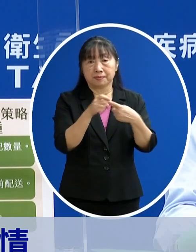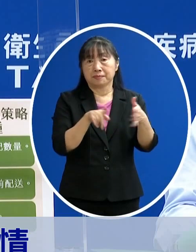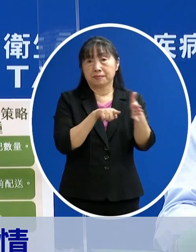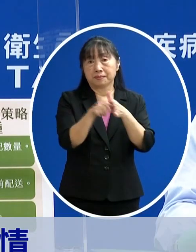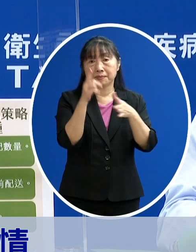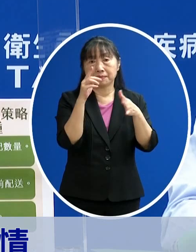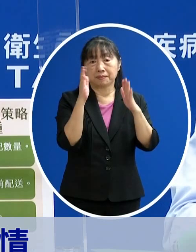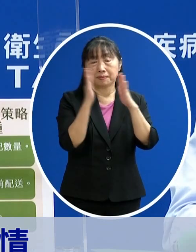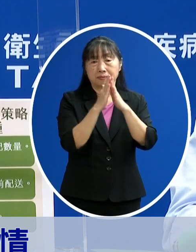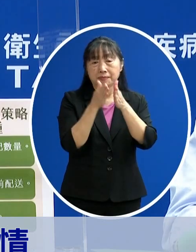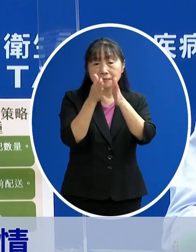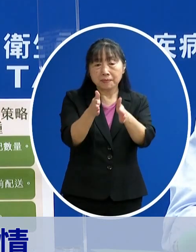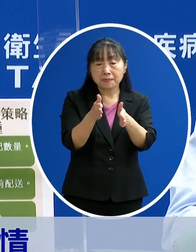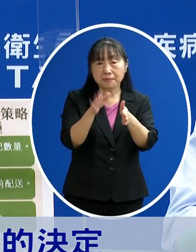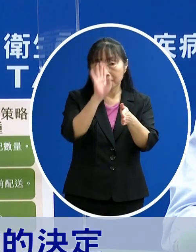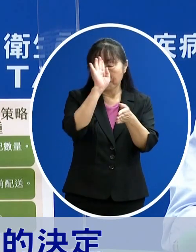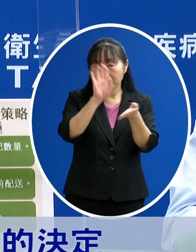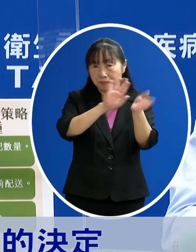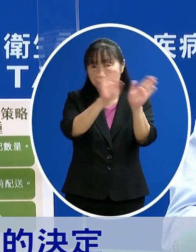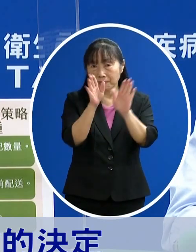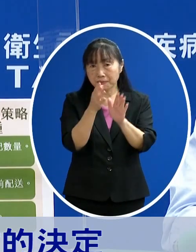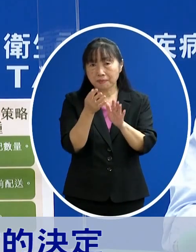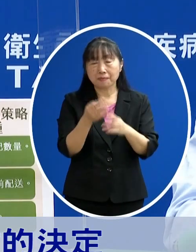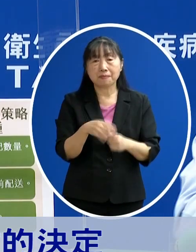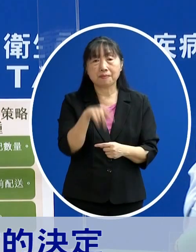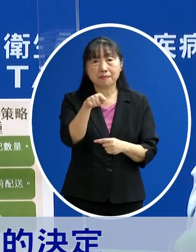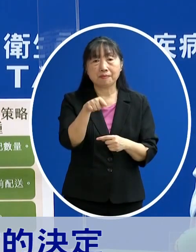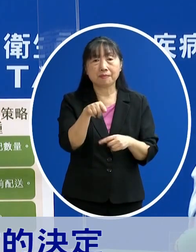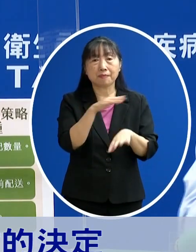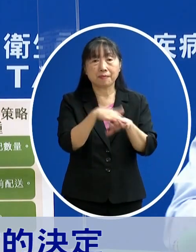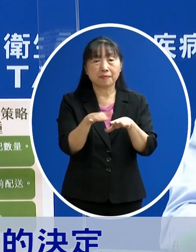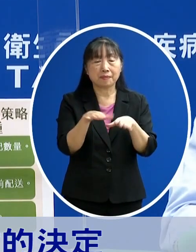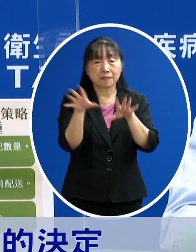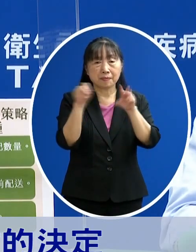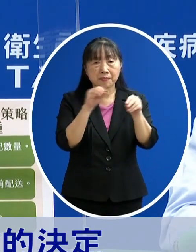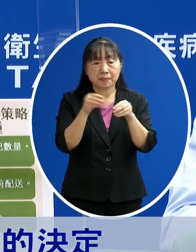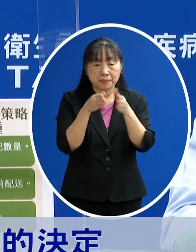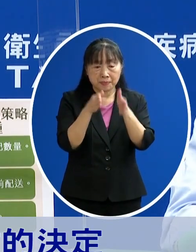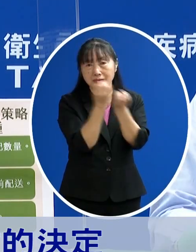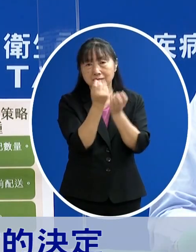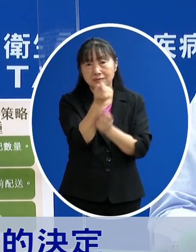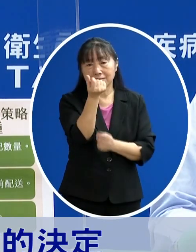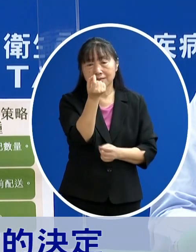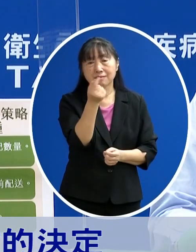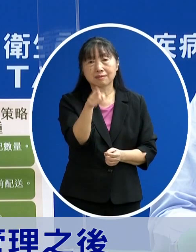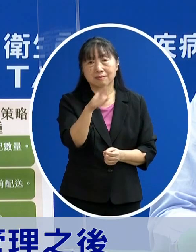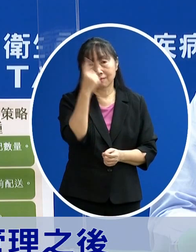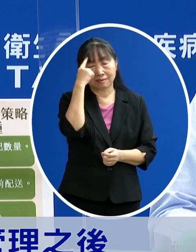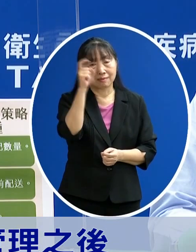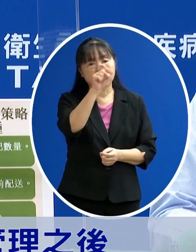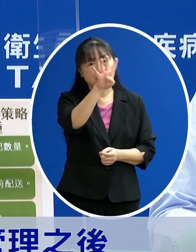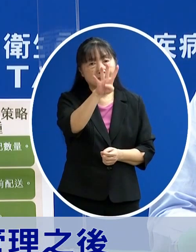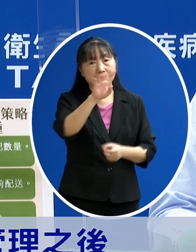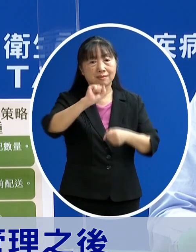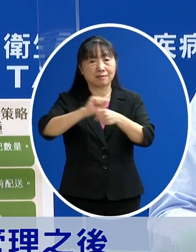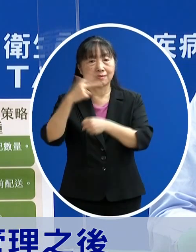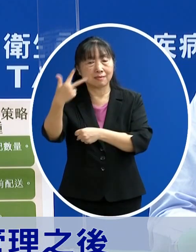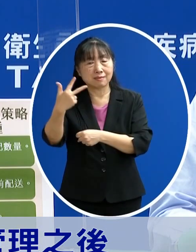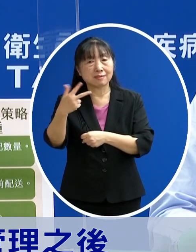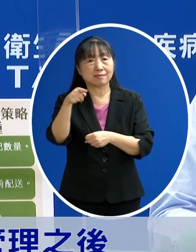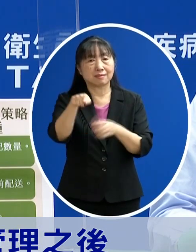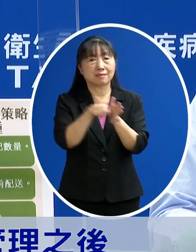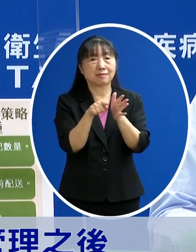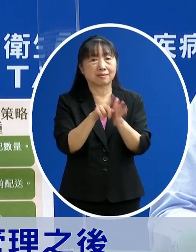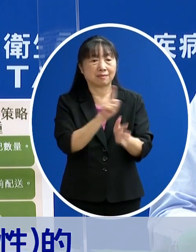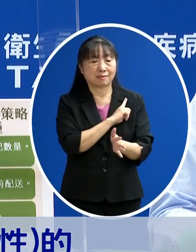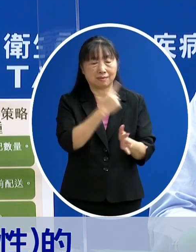合整个疫情，跟这样现有的一个文献的资料做的一个决定，14+7自主健康管理之